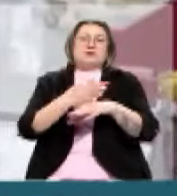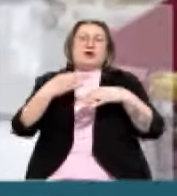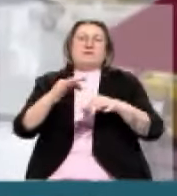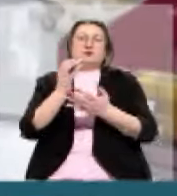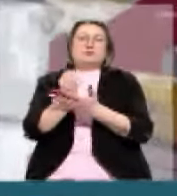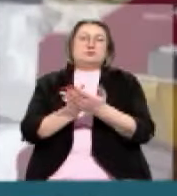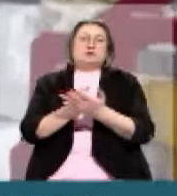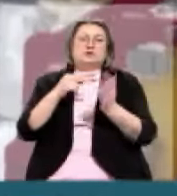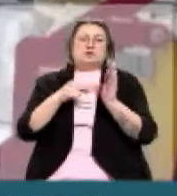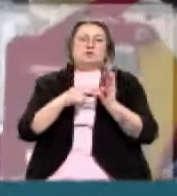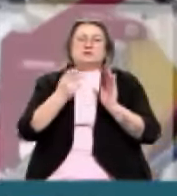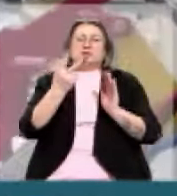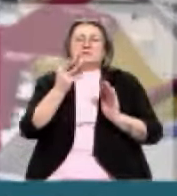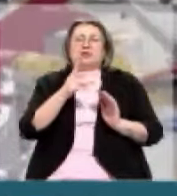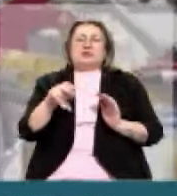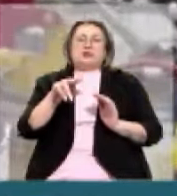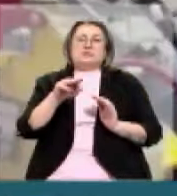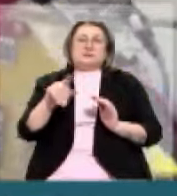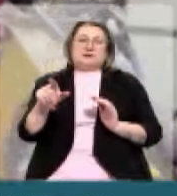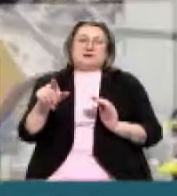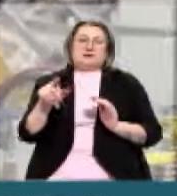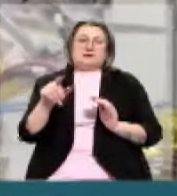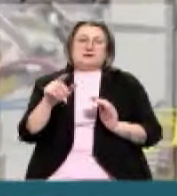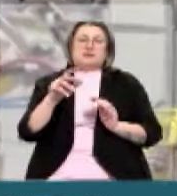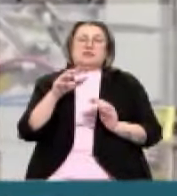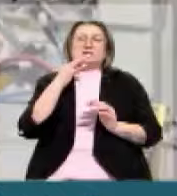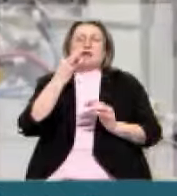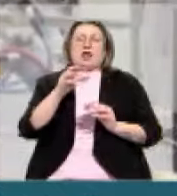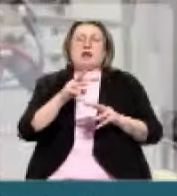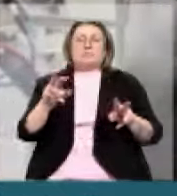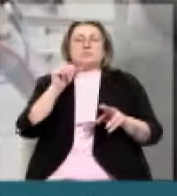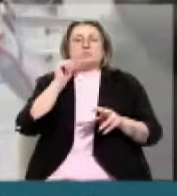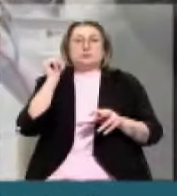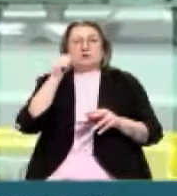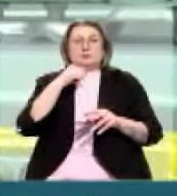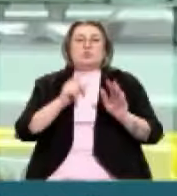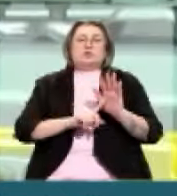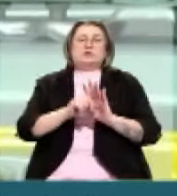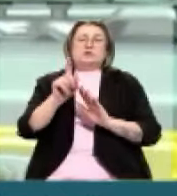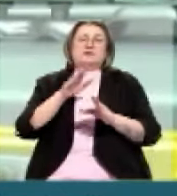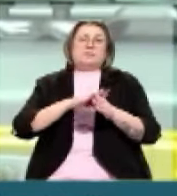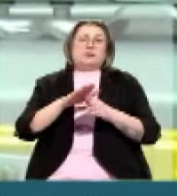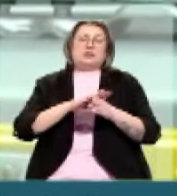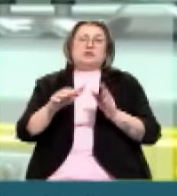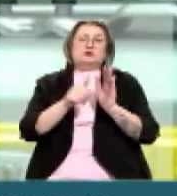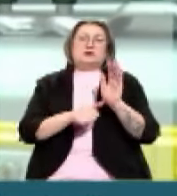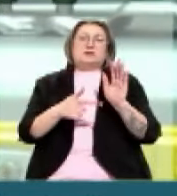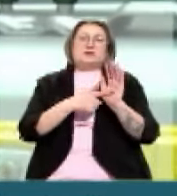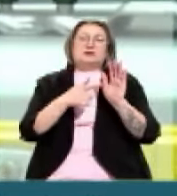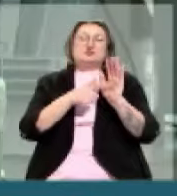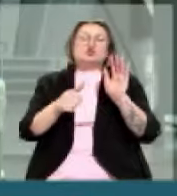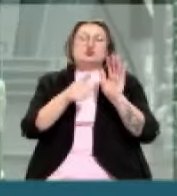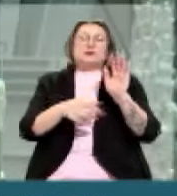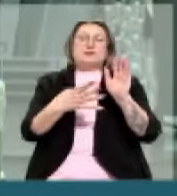салу көзделген. Жоба құны 13 миллиард теңге. Сонымен қатар президентке Қостанай өңірін сумен қамту, әлеуметтік нысандарды